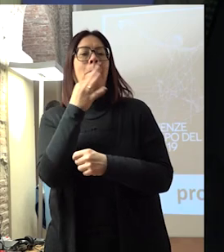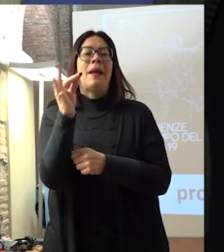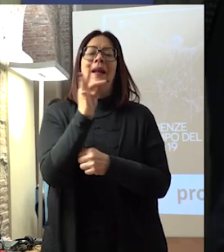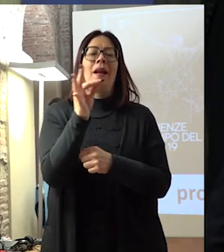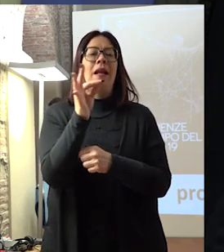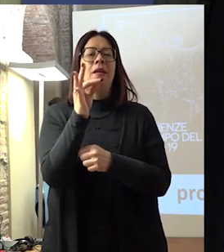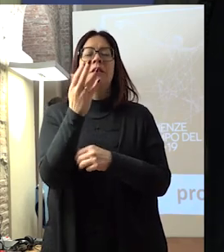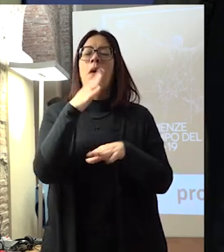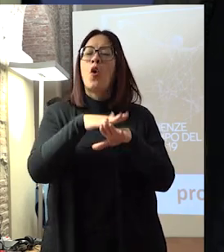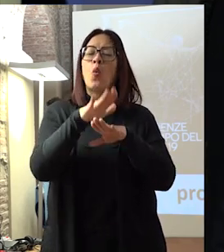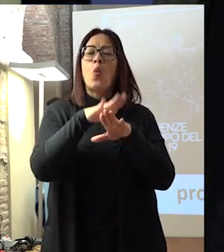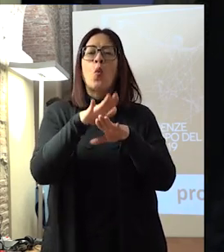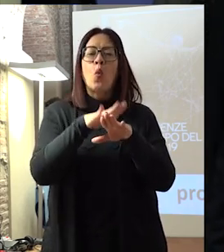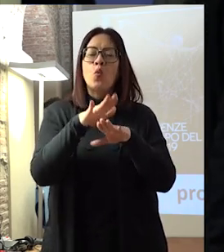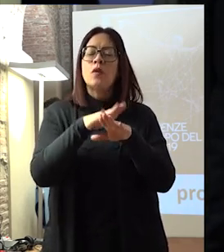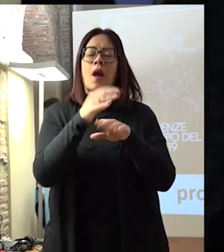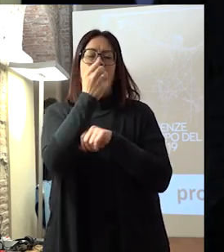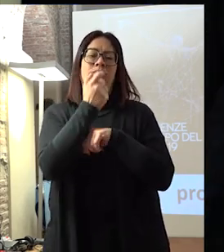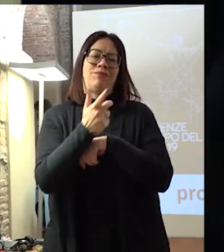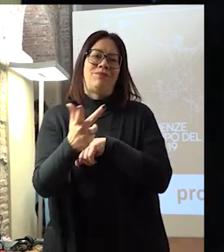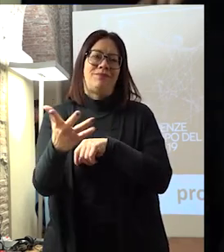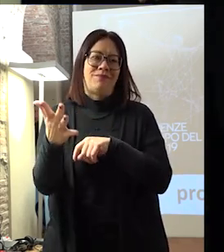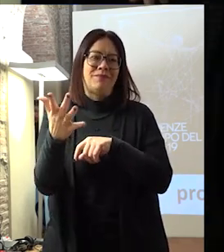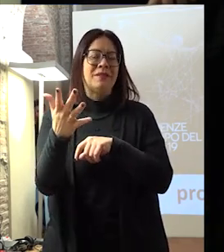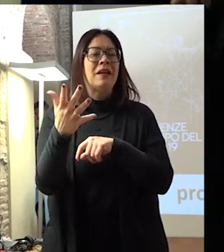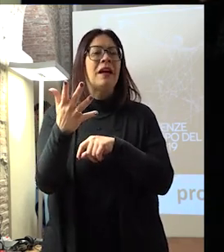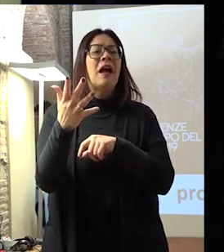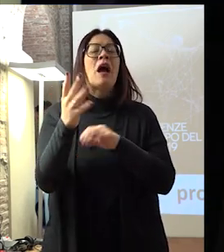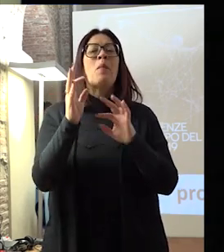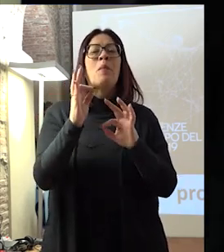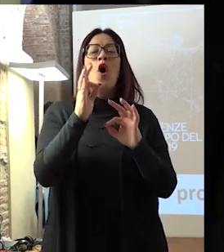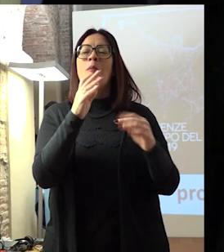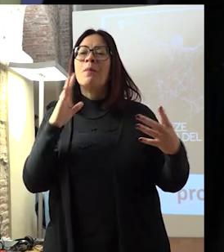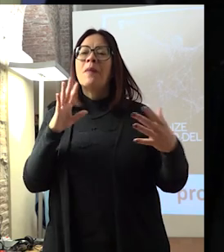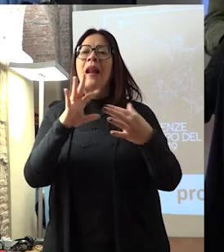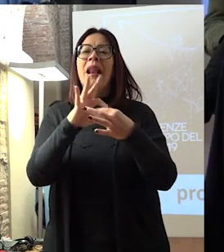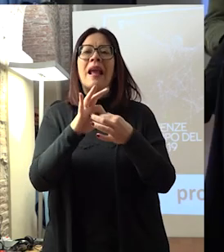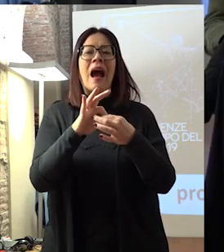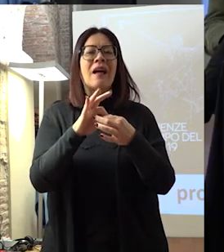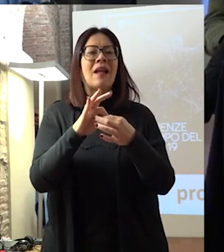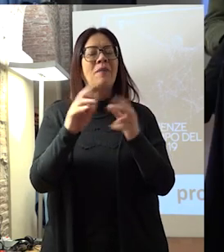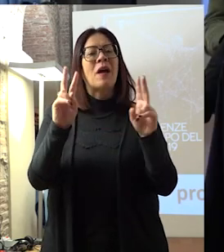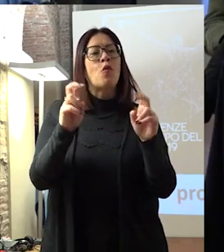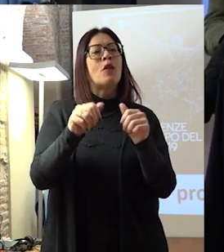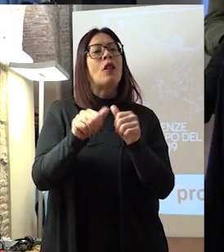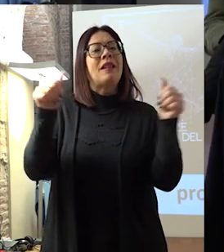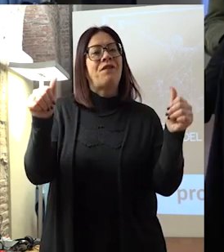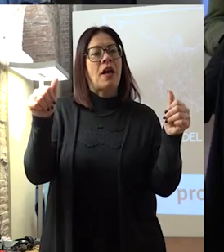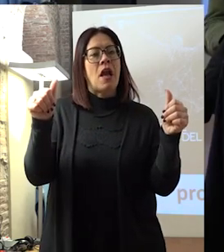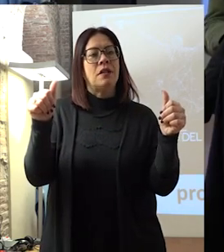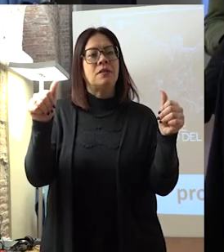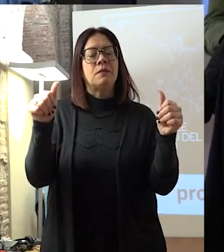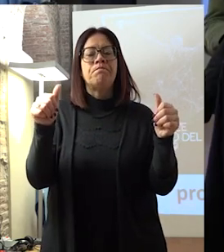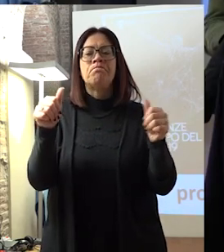che usiamo con frequenza quando si tratta di tenere conto delle differenze. Proprio qualche giorno